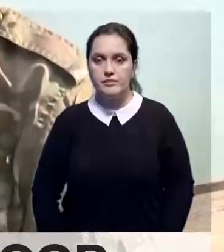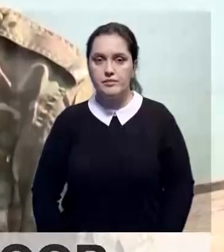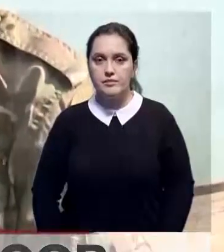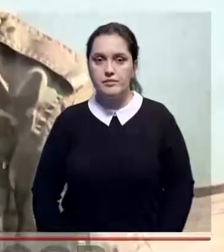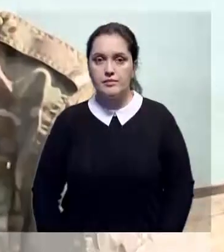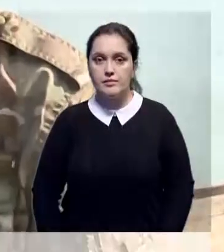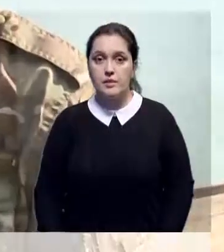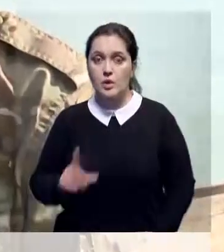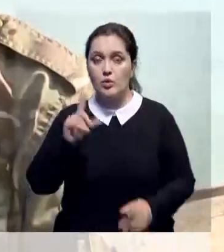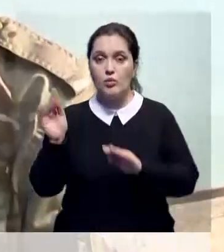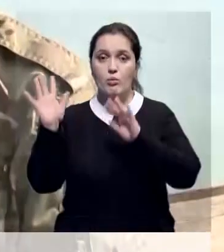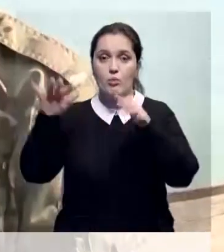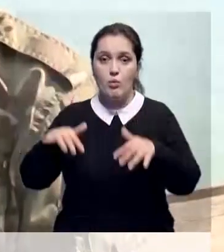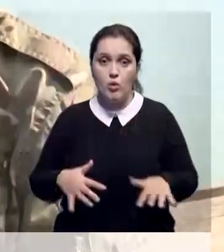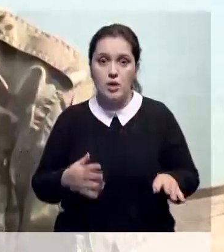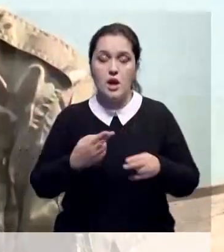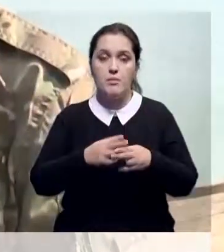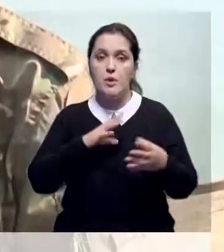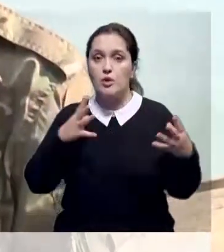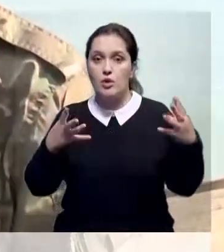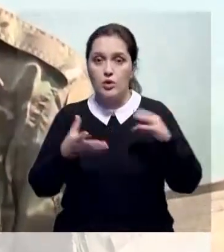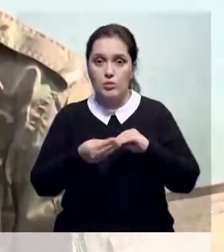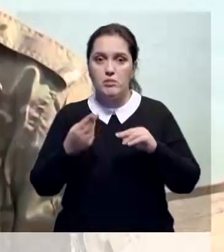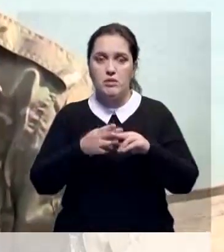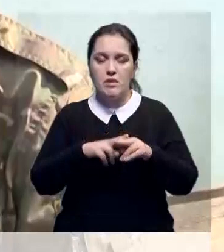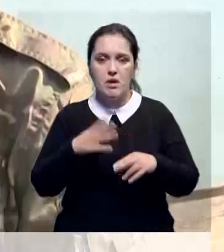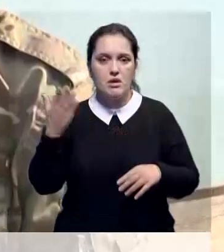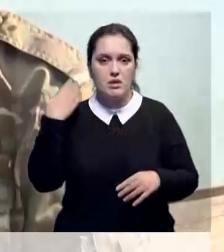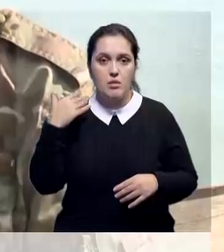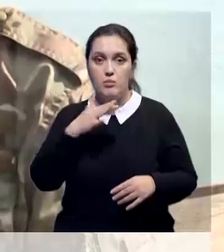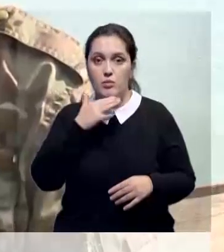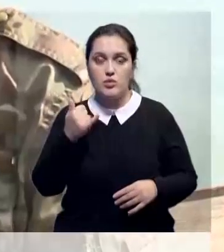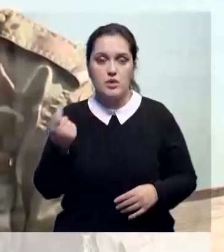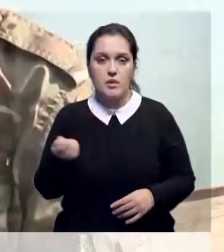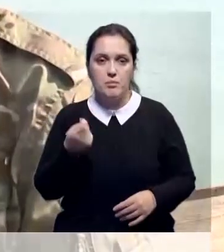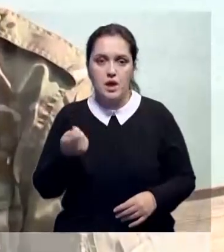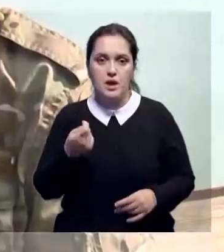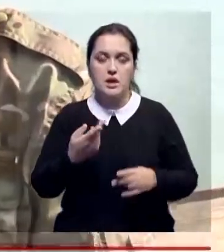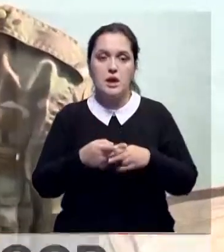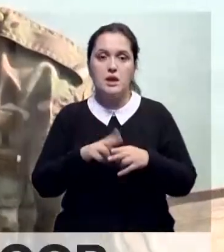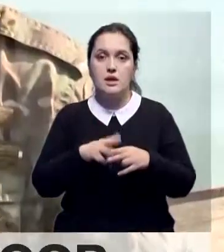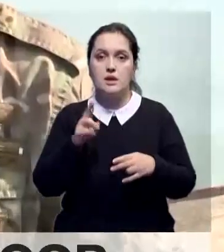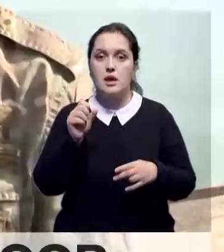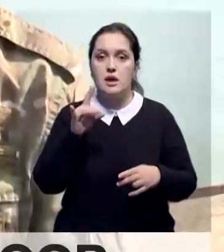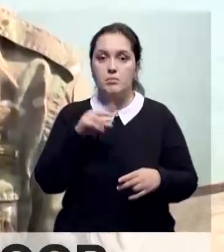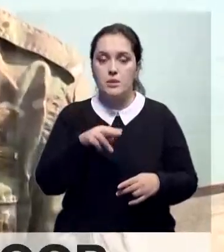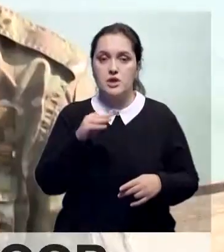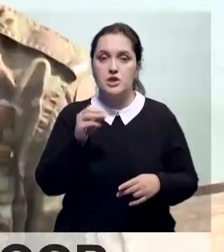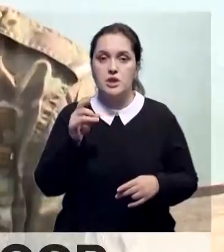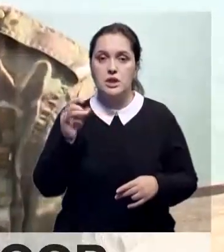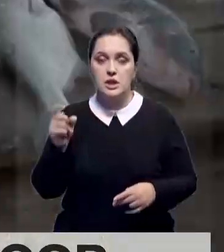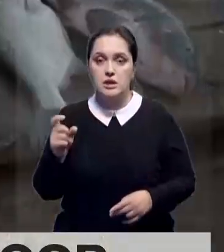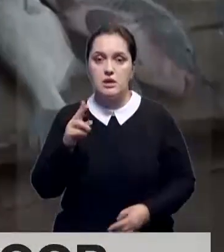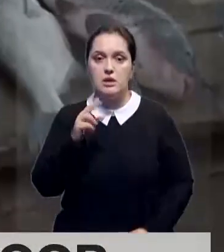Лодки выходят в море, приезжают с уловом. Объемы, конечно, не те, что были раньше. Рыбы мало, но она не мелкая. В основном это карп, жерех и